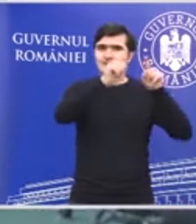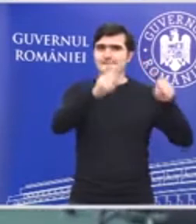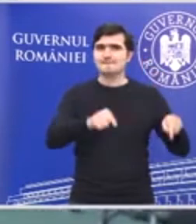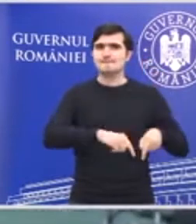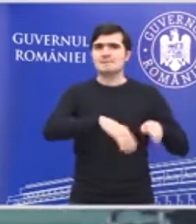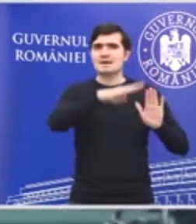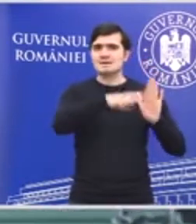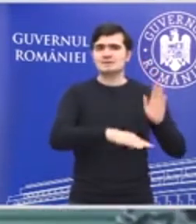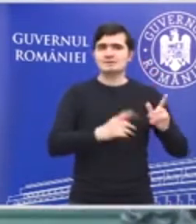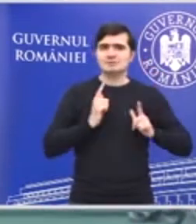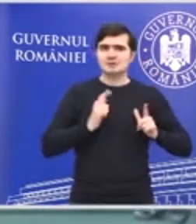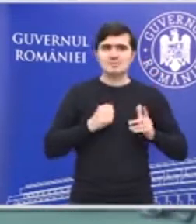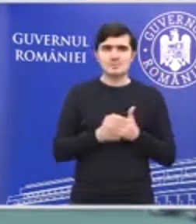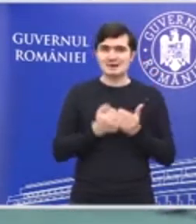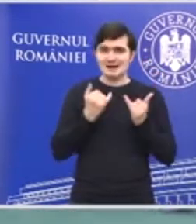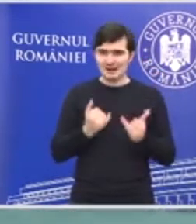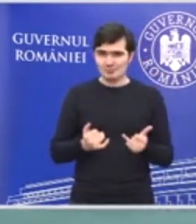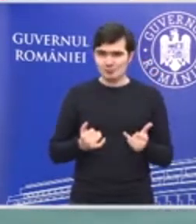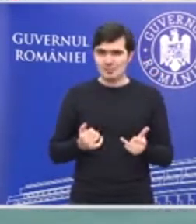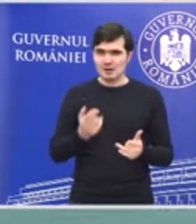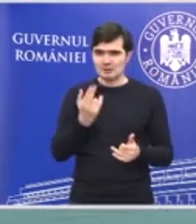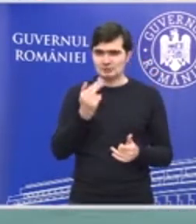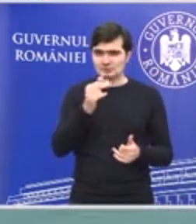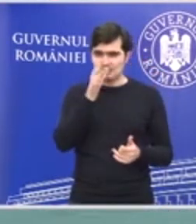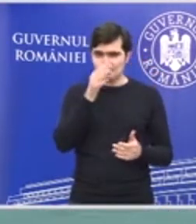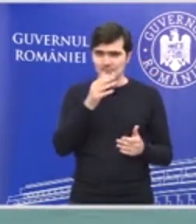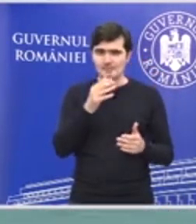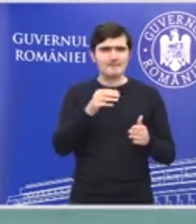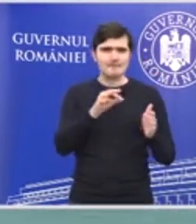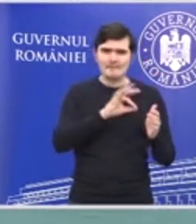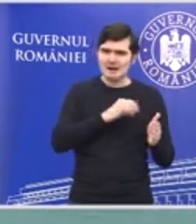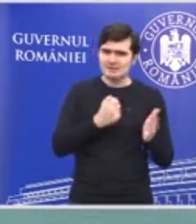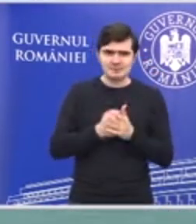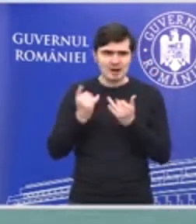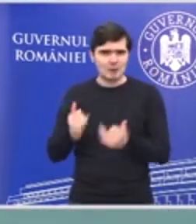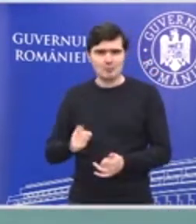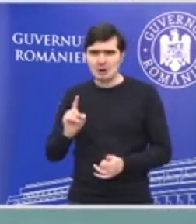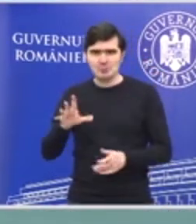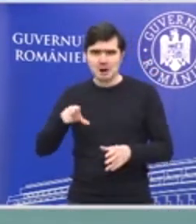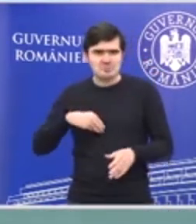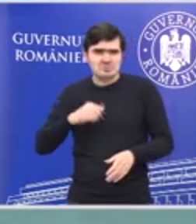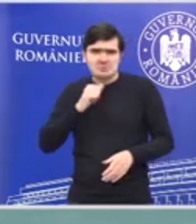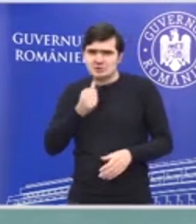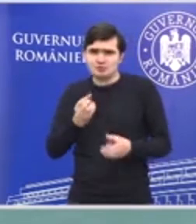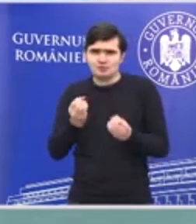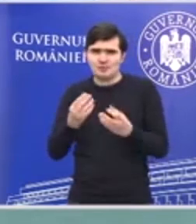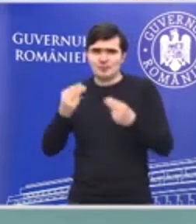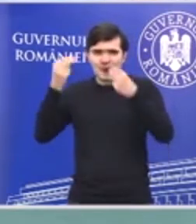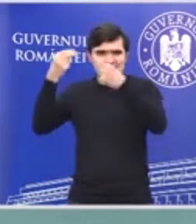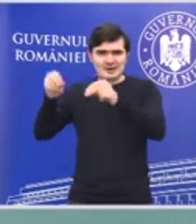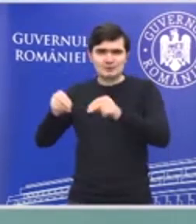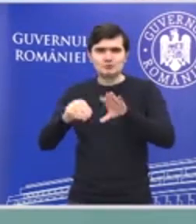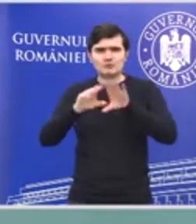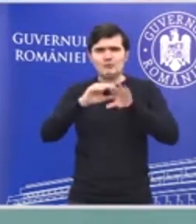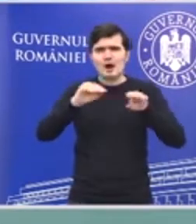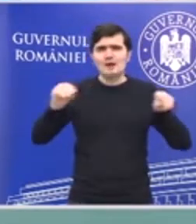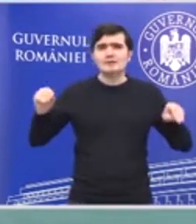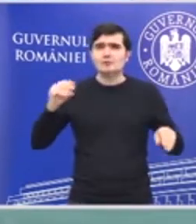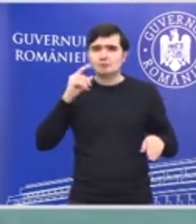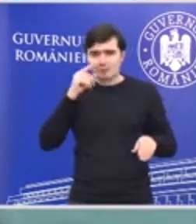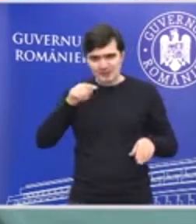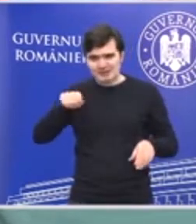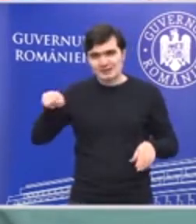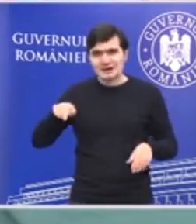care până în prezent, din 15 martie, nu au primit nicio notificare. Multe dintre acestea